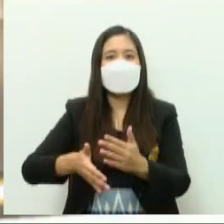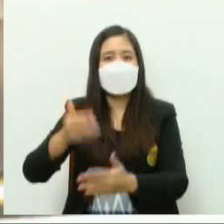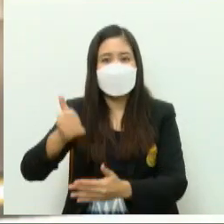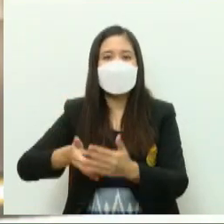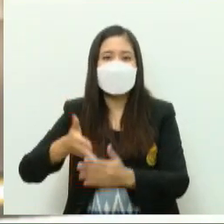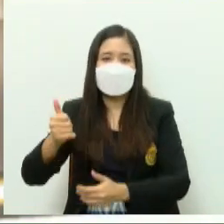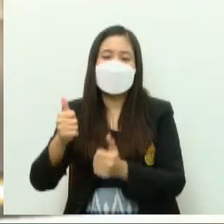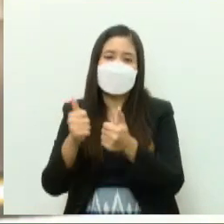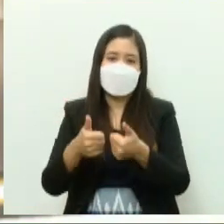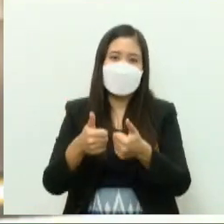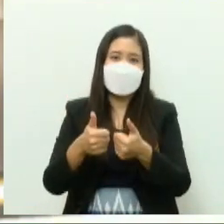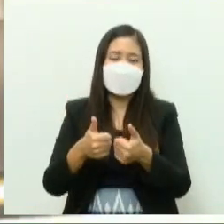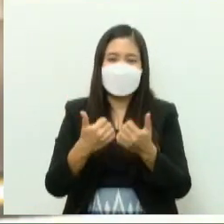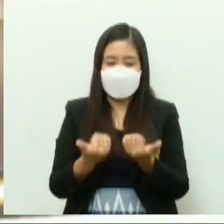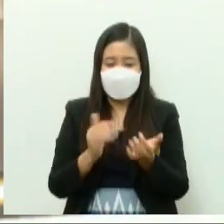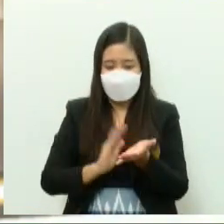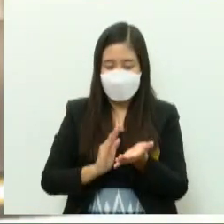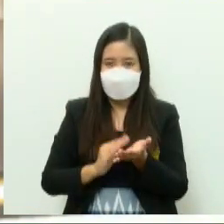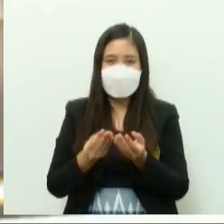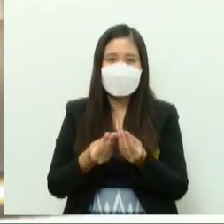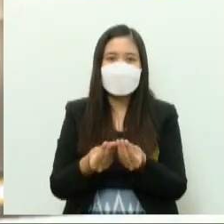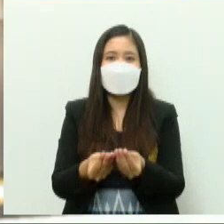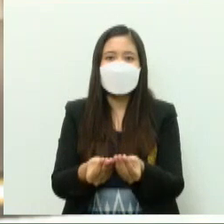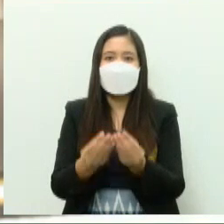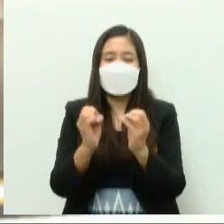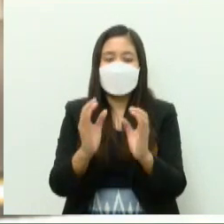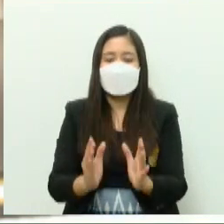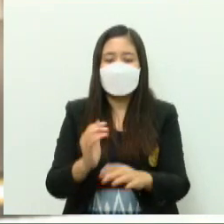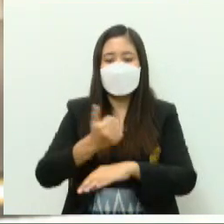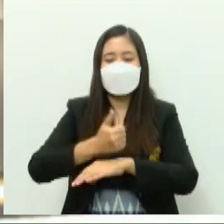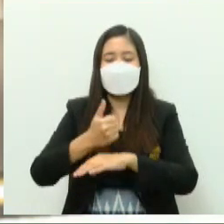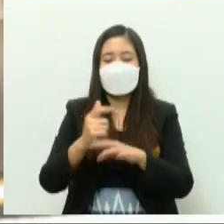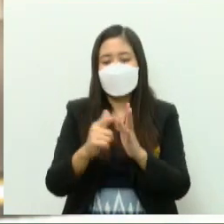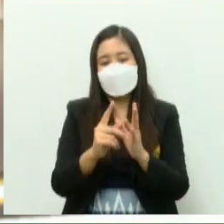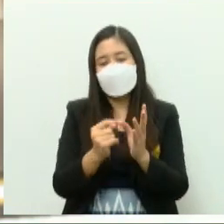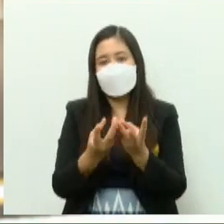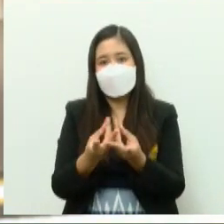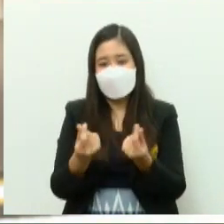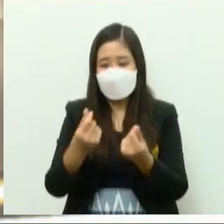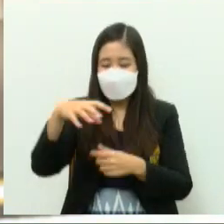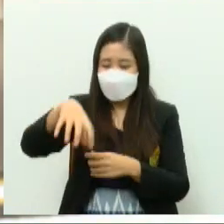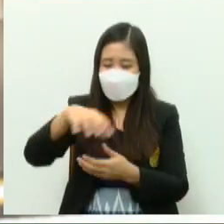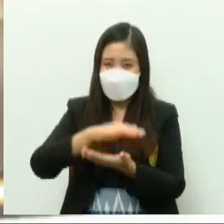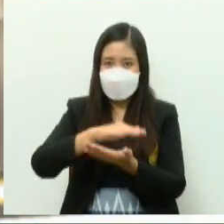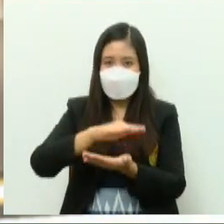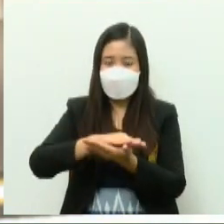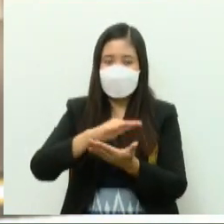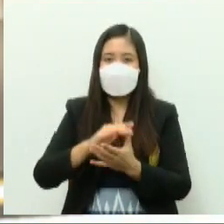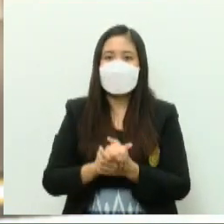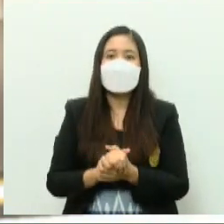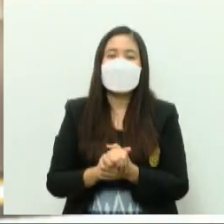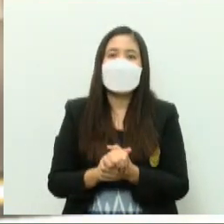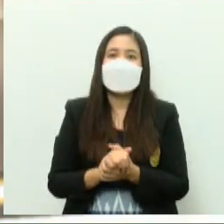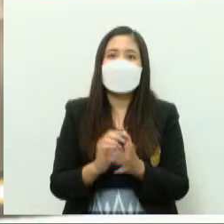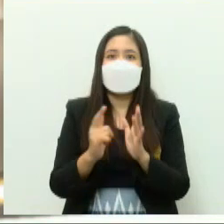จนะครับอันนี้ก็ต้องชื่นชมท่านผู้บริหารเขตพื้นที่การศึกษาตลอดจนสถานศึกษานะครับส่วนสำหรับเข